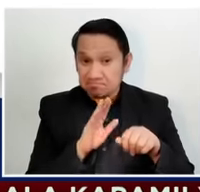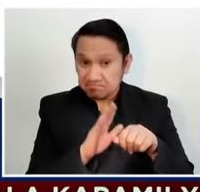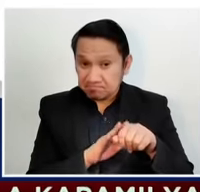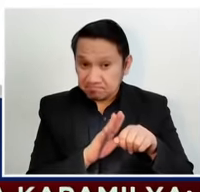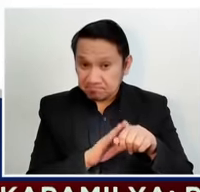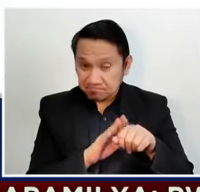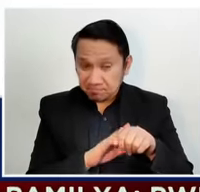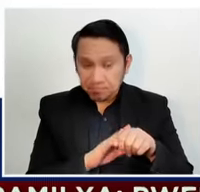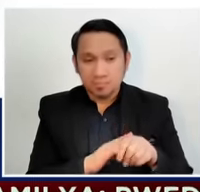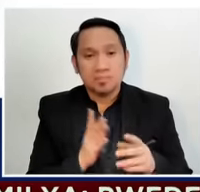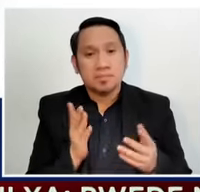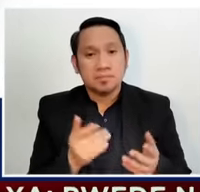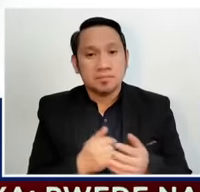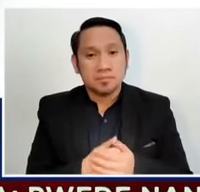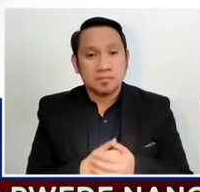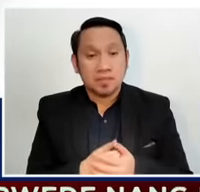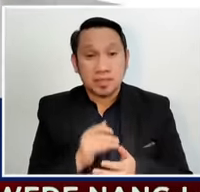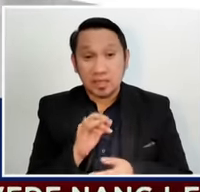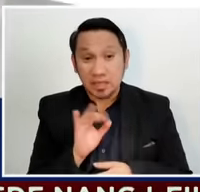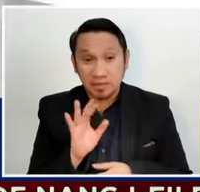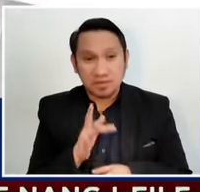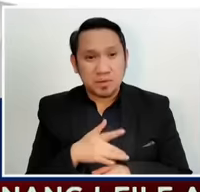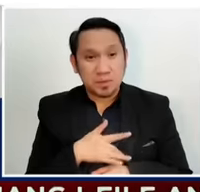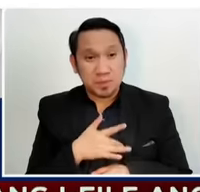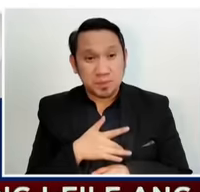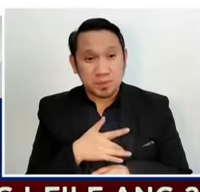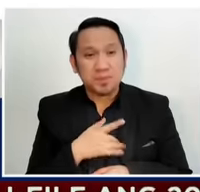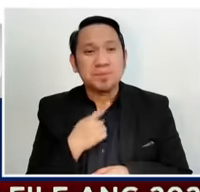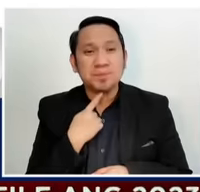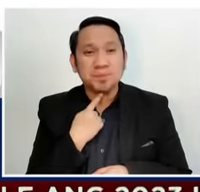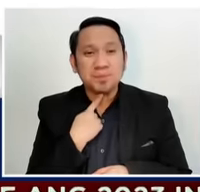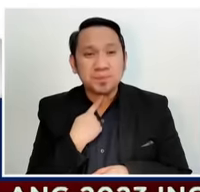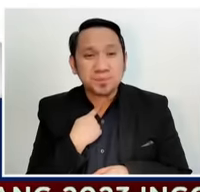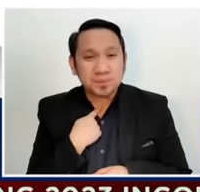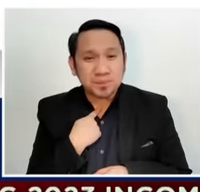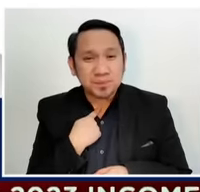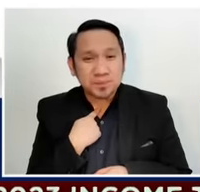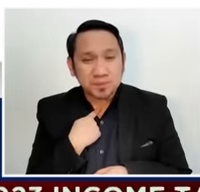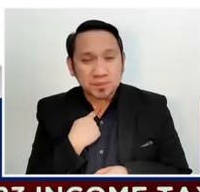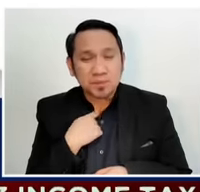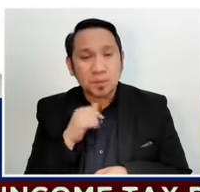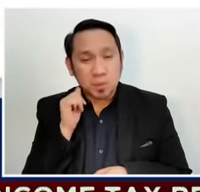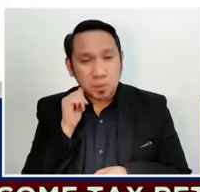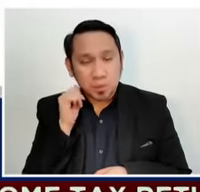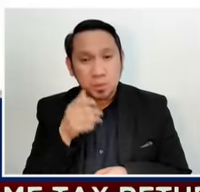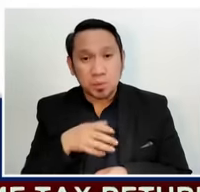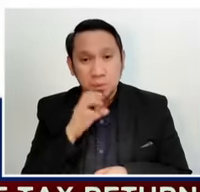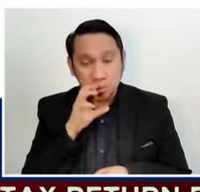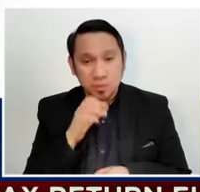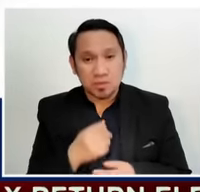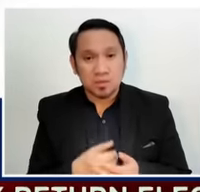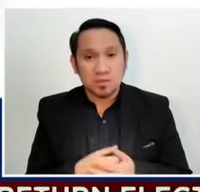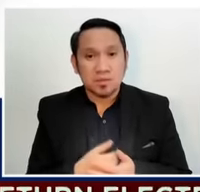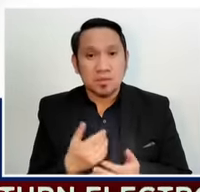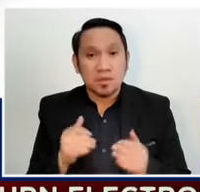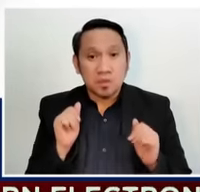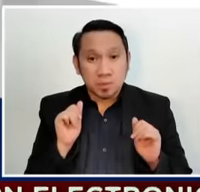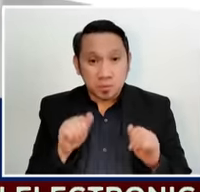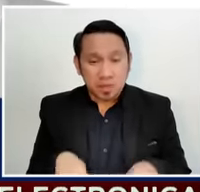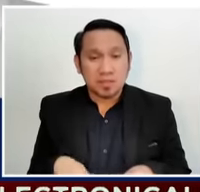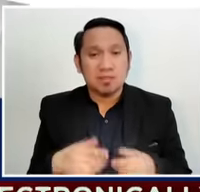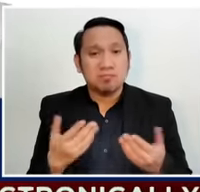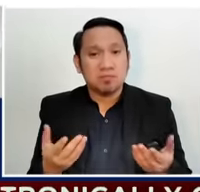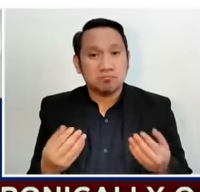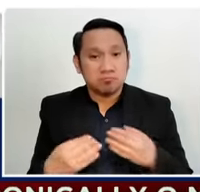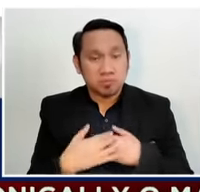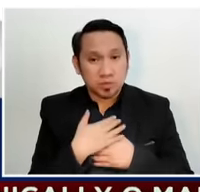huwag baliwalain sakaling makaramdam ng matinding pagkauhaw. Ang dehydration kasi pwedeng magdulot ng tinatawag